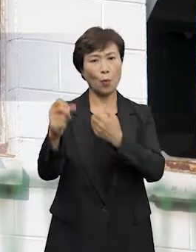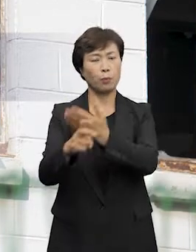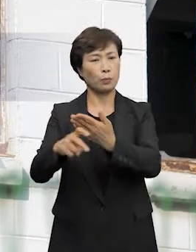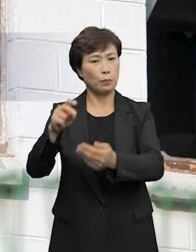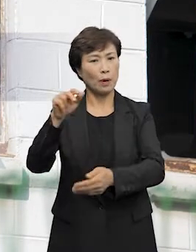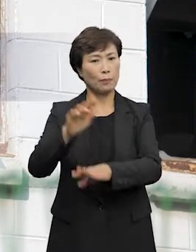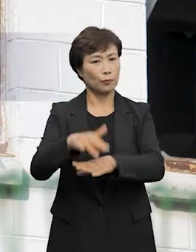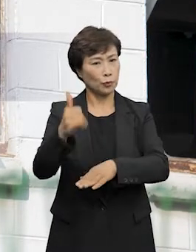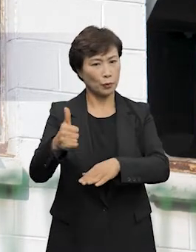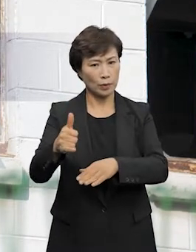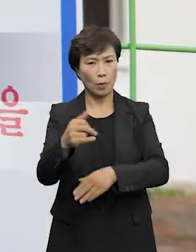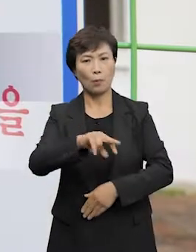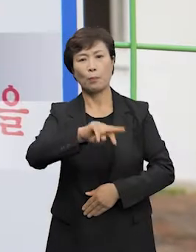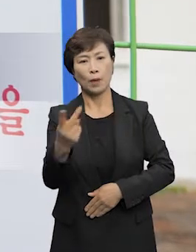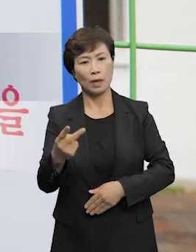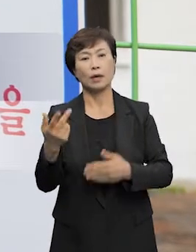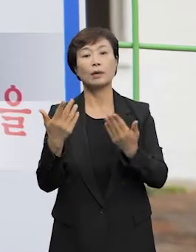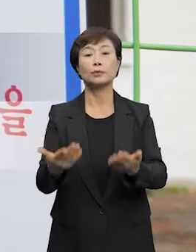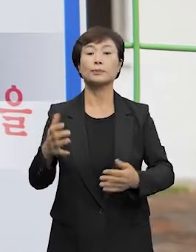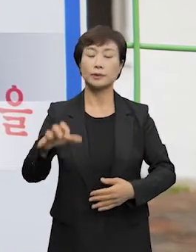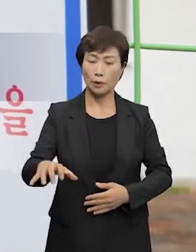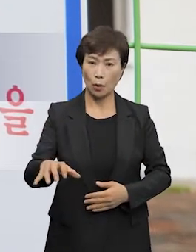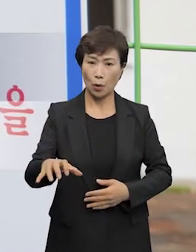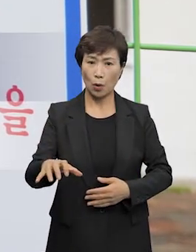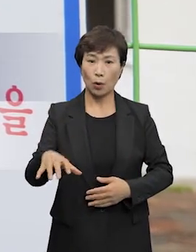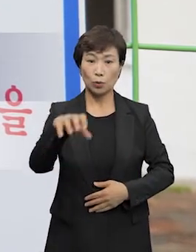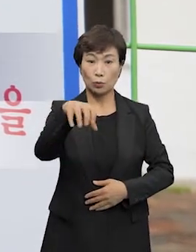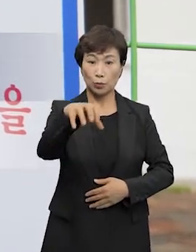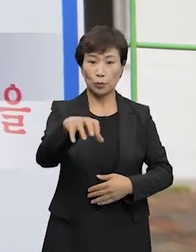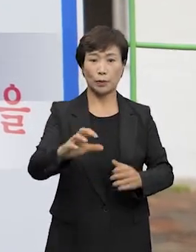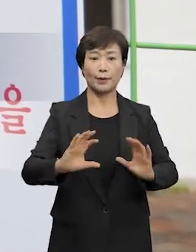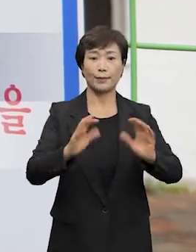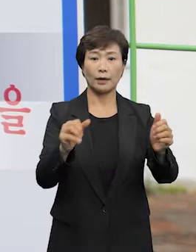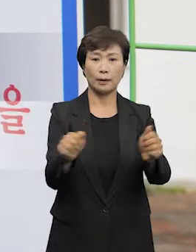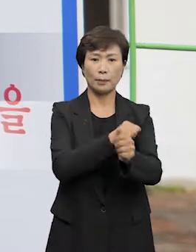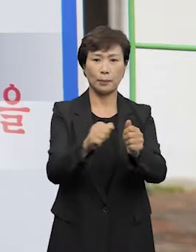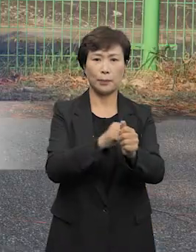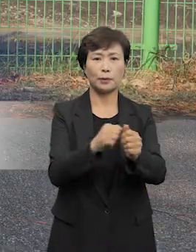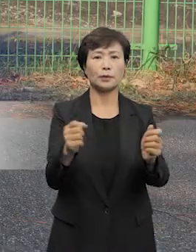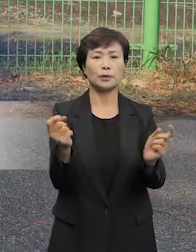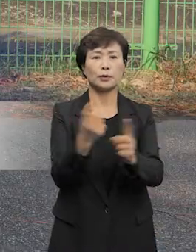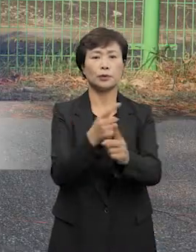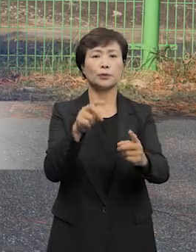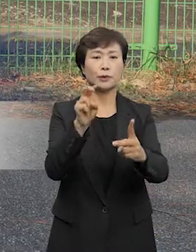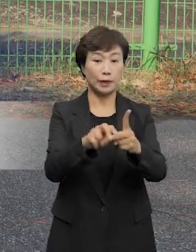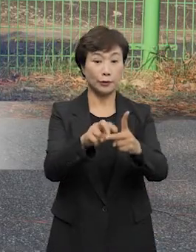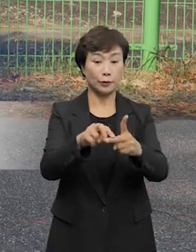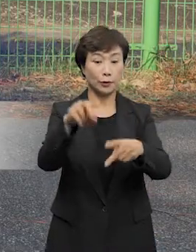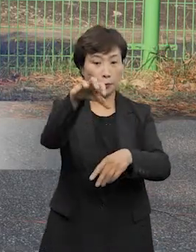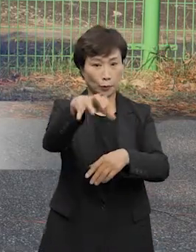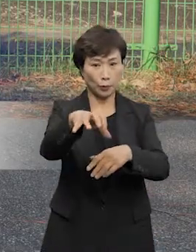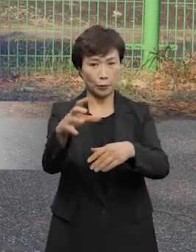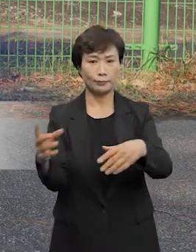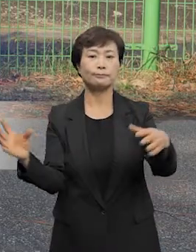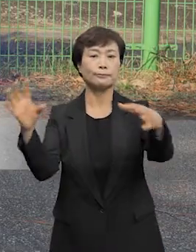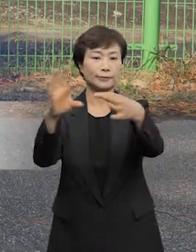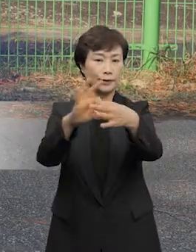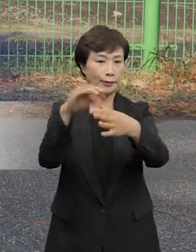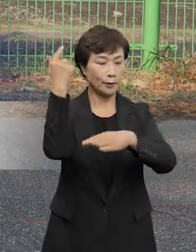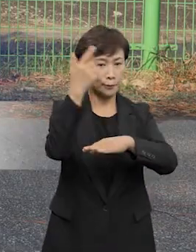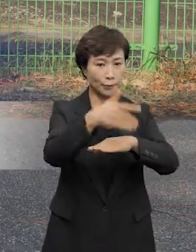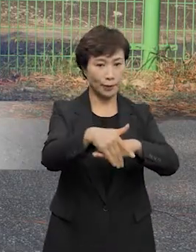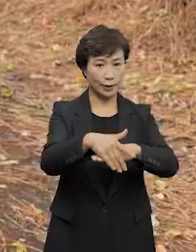록키터로 조성할 계획이며 행정안전부가 착공예정인 국가폭력 트라우마 치유센터와도 동산을 연결할